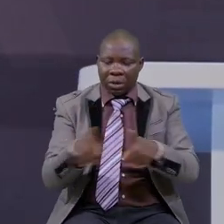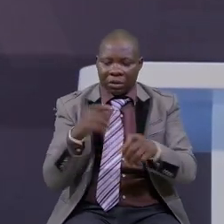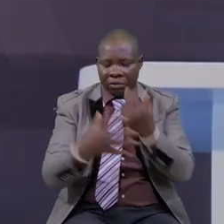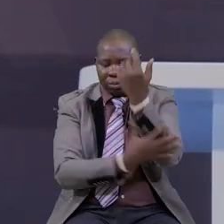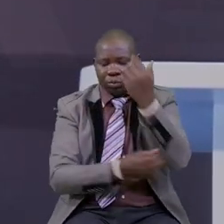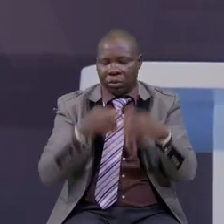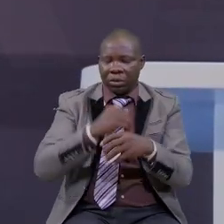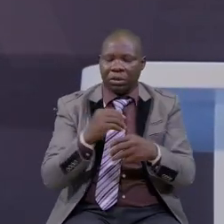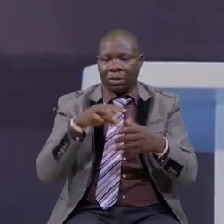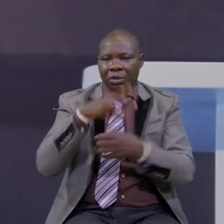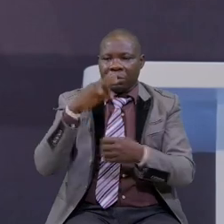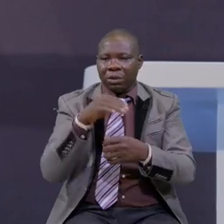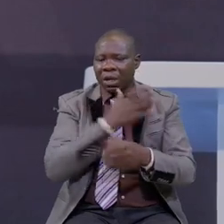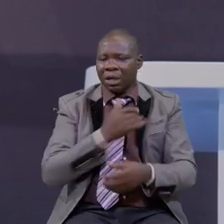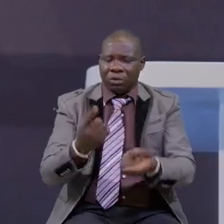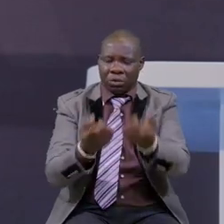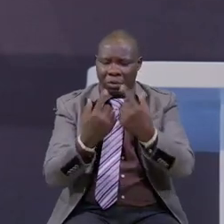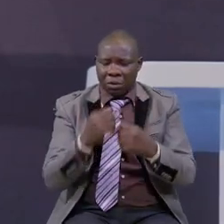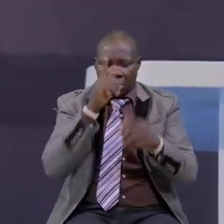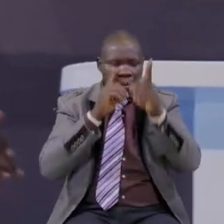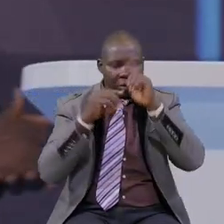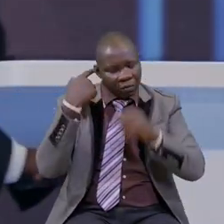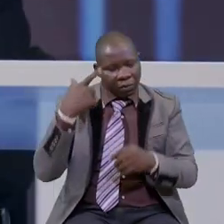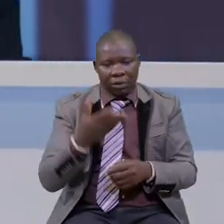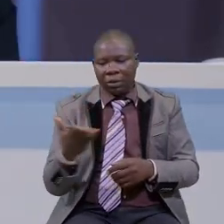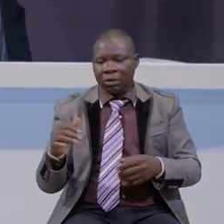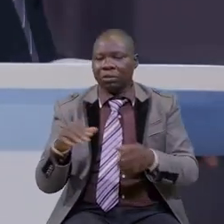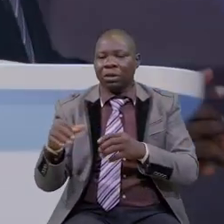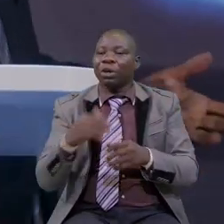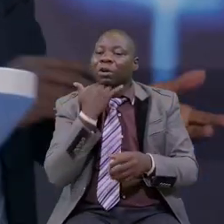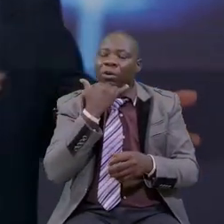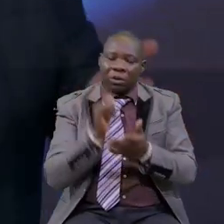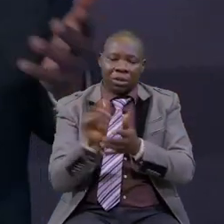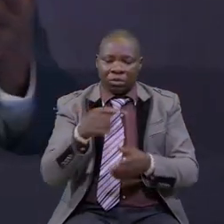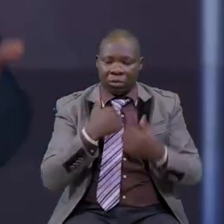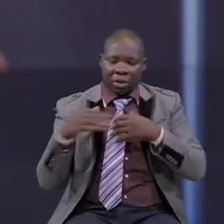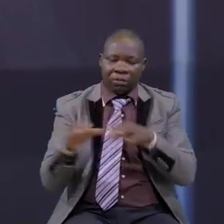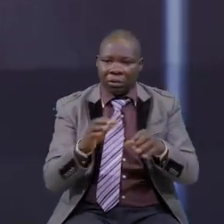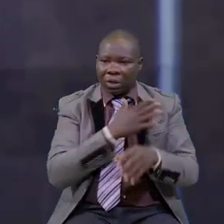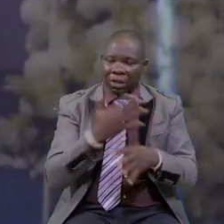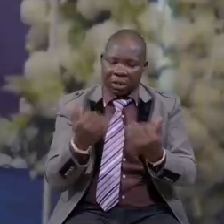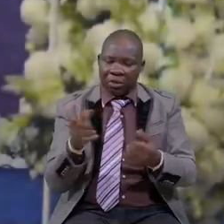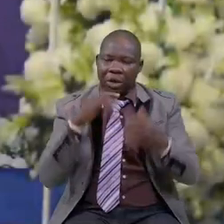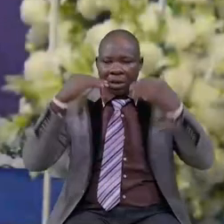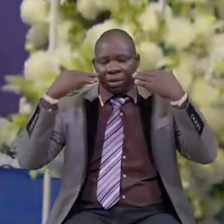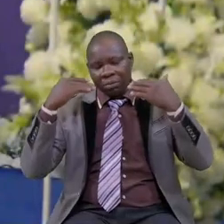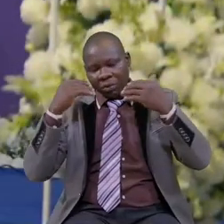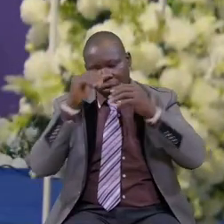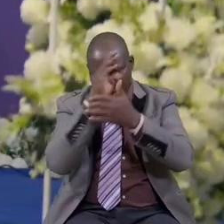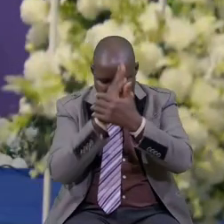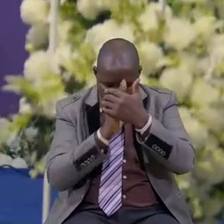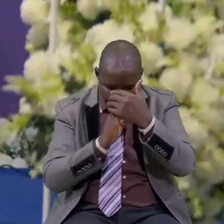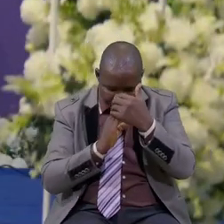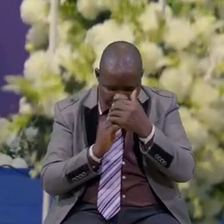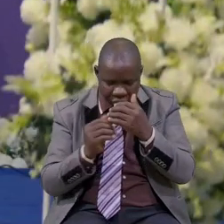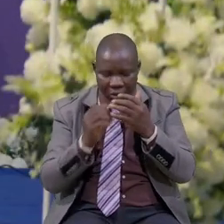en esprit, et tu viens en étant débonnaire, et que tu es humble, doux,